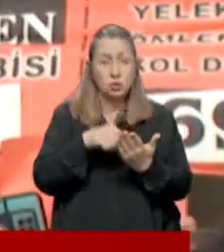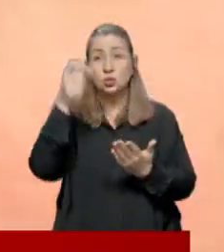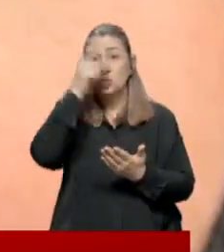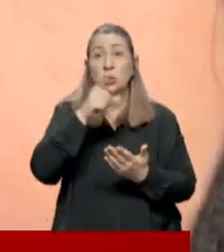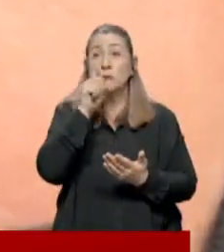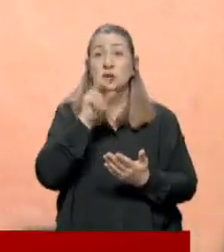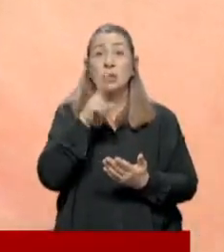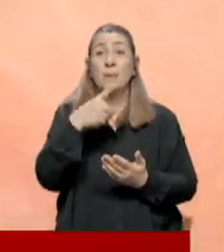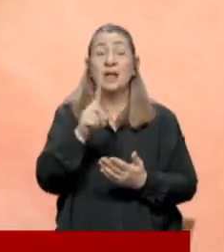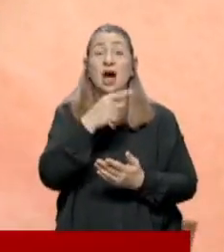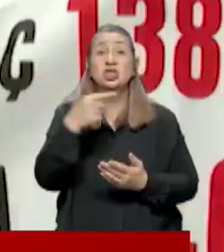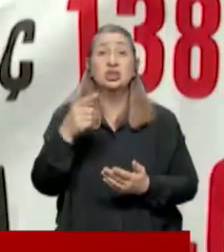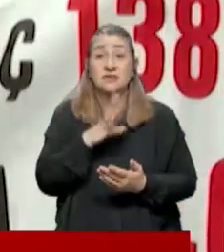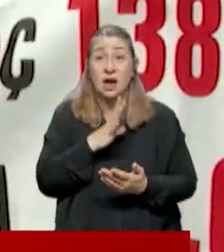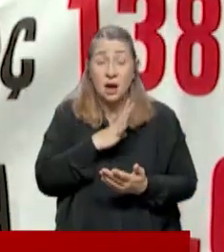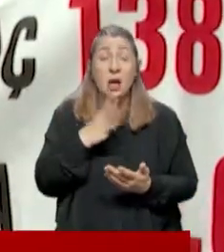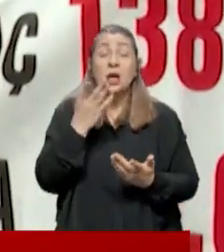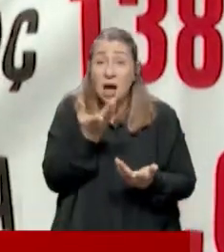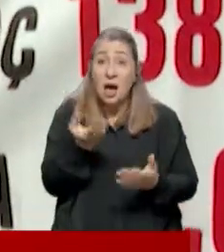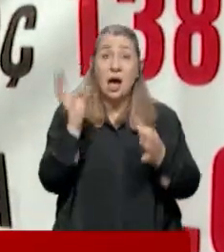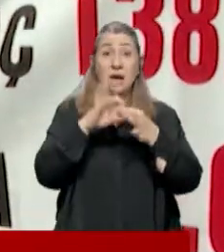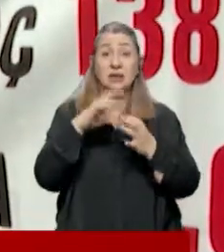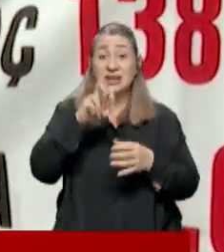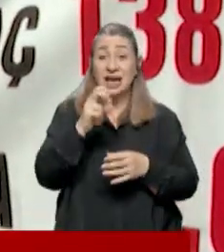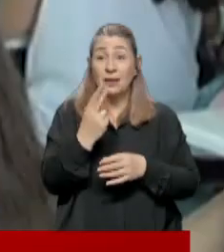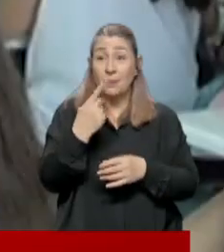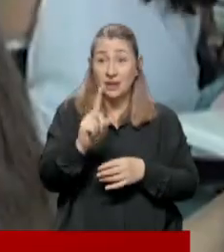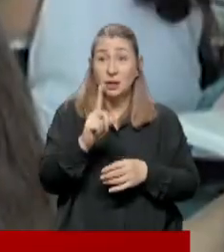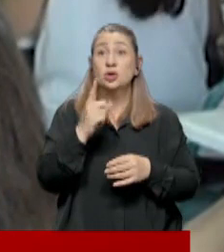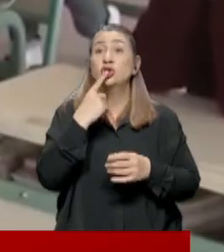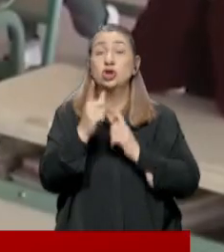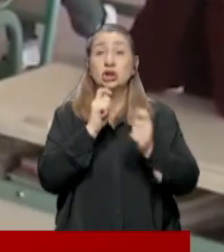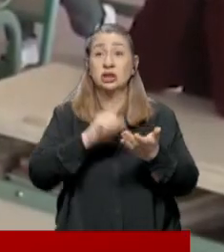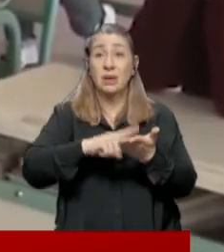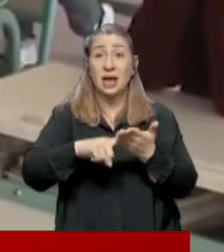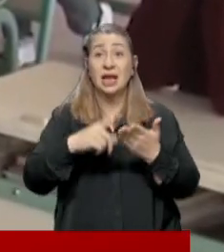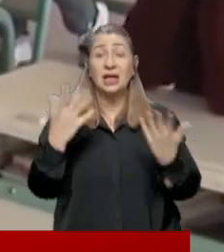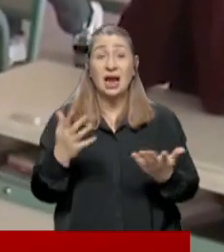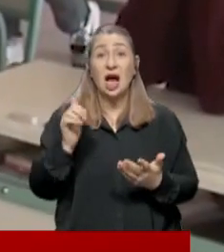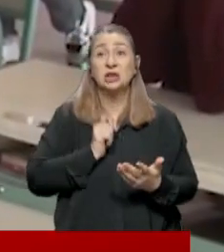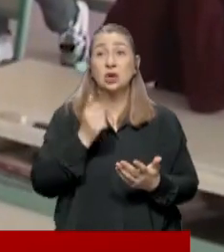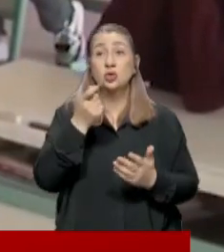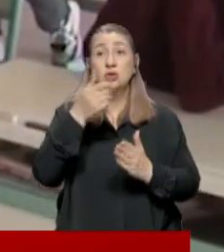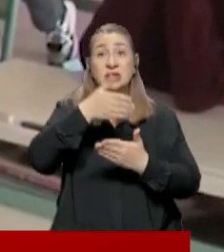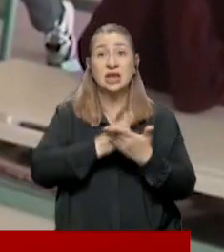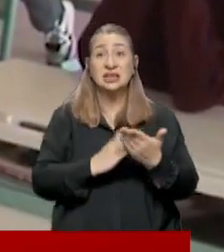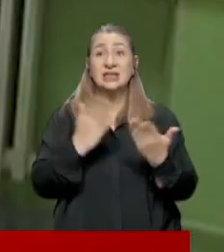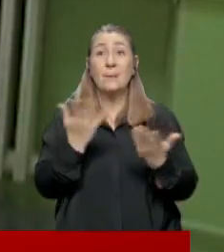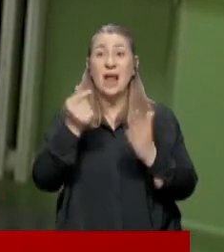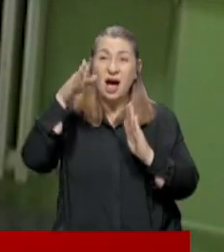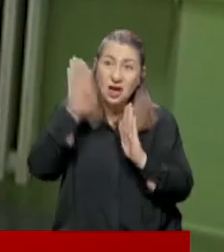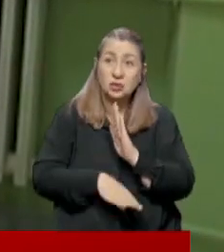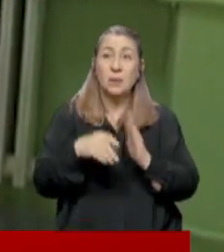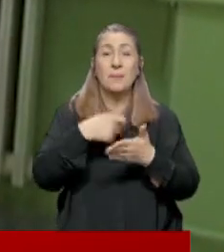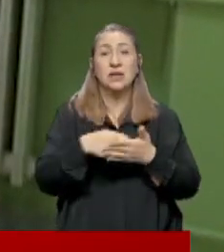Türkiye'de 121 öğretmen açığı var Üstelik 87 bin öğretmen de sözleşmeli yani Asgari ücretin yarısından